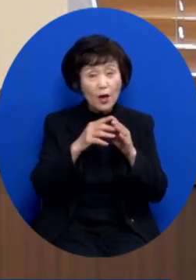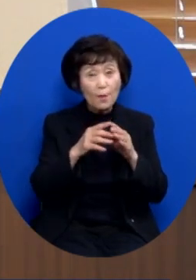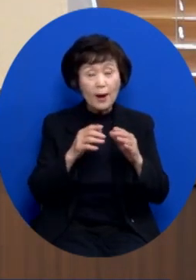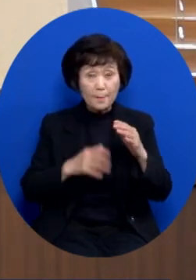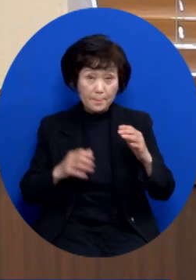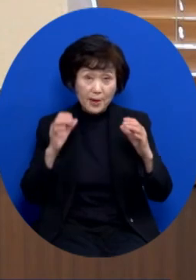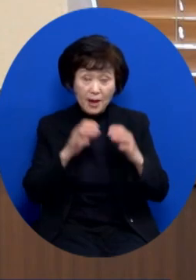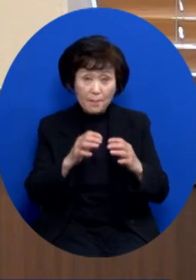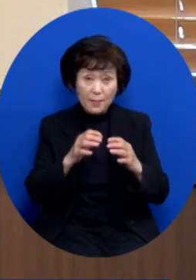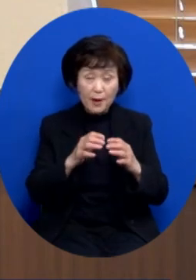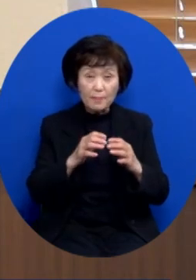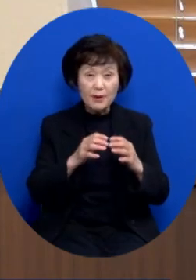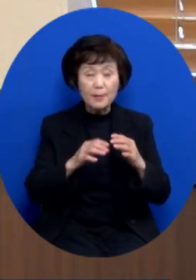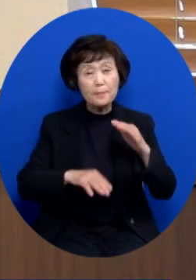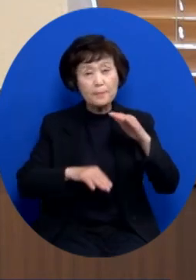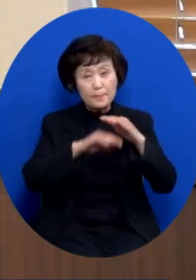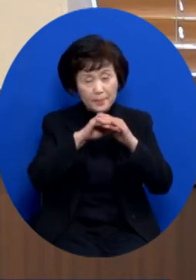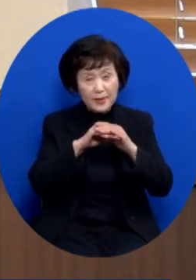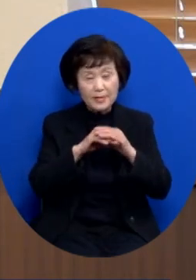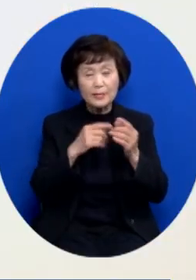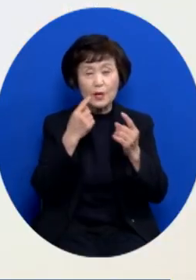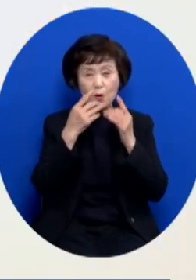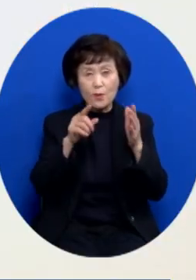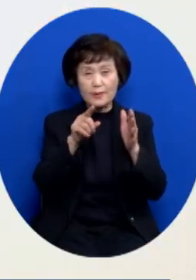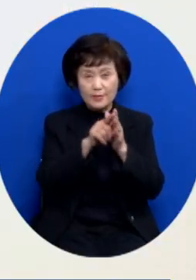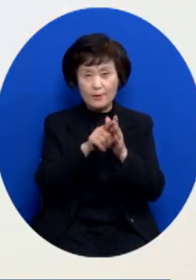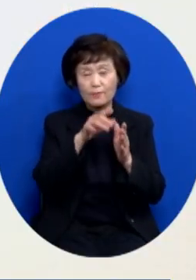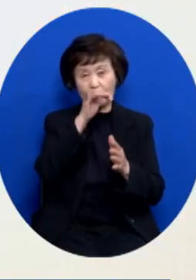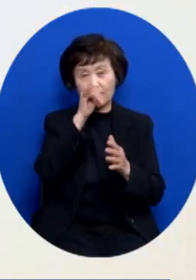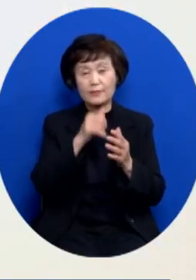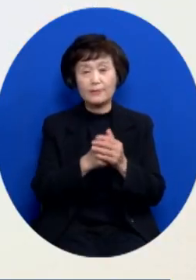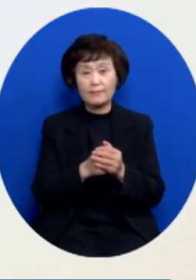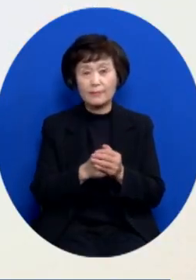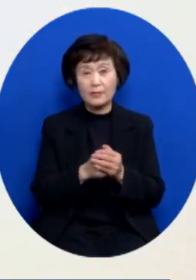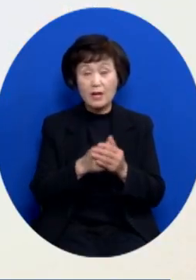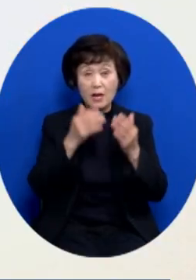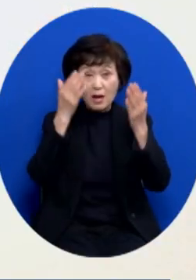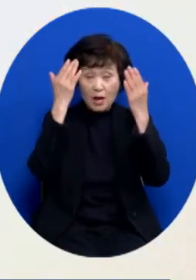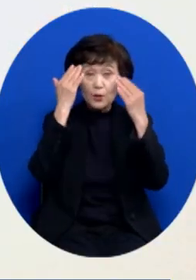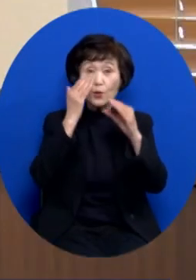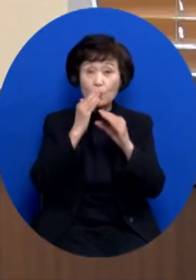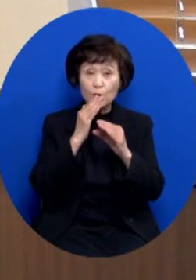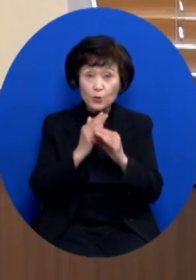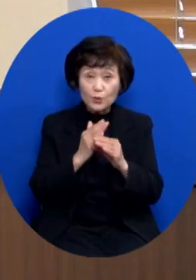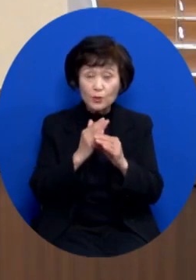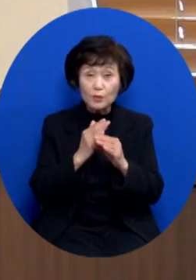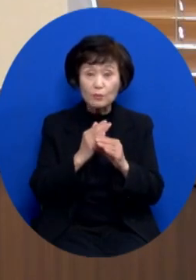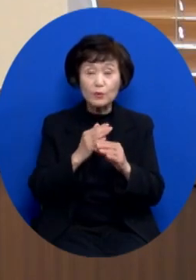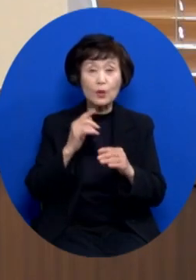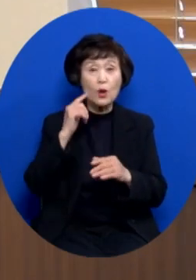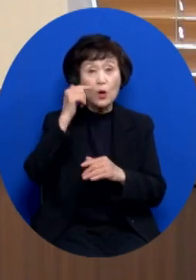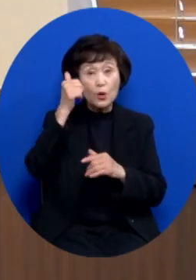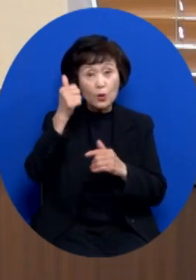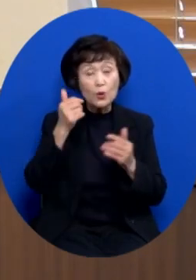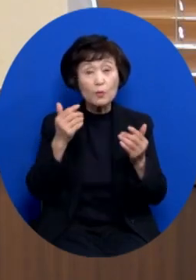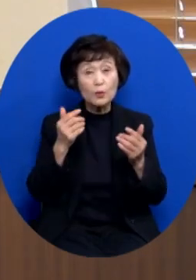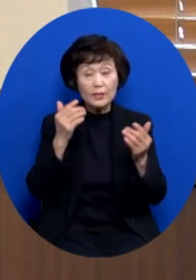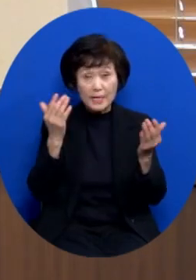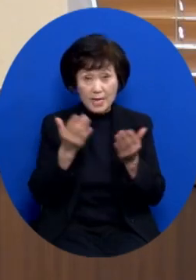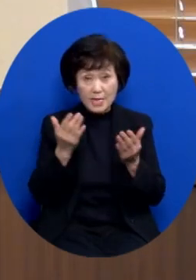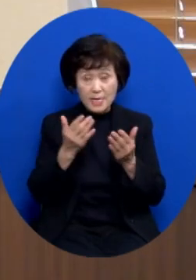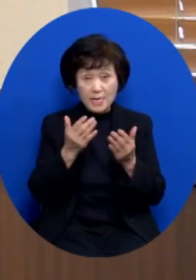넘치게 채워지리라고 저는 확신을 하고 있습니다. 학교를 중심으로 해서 목회의 리더십